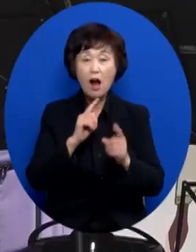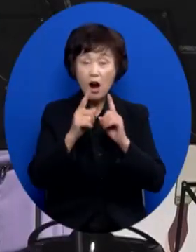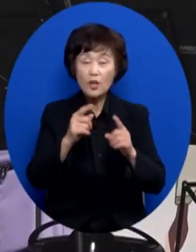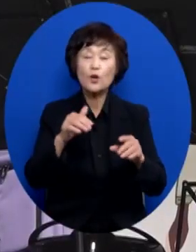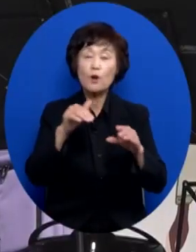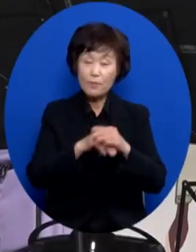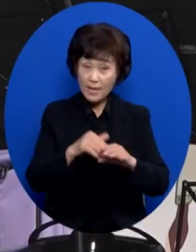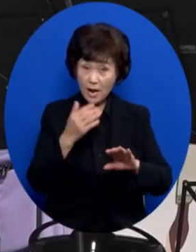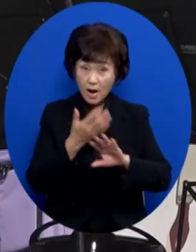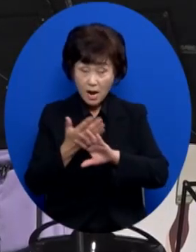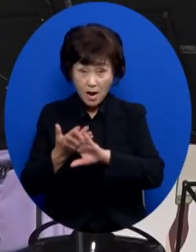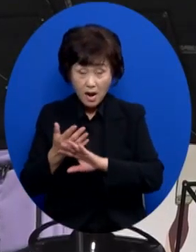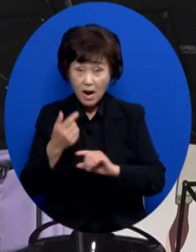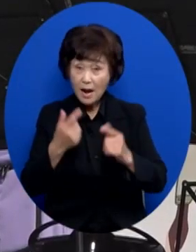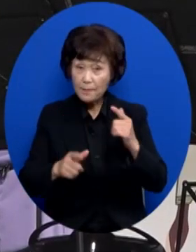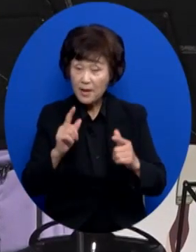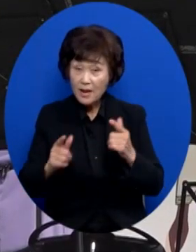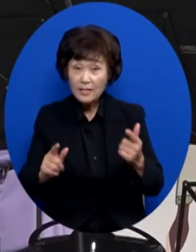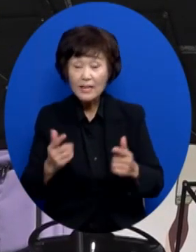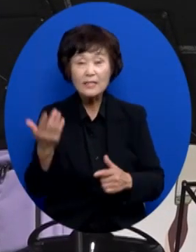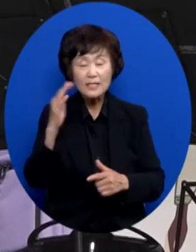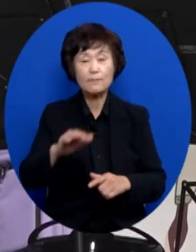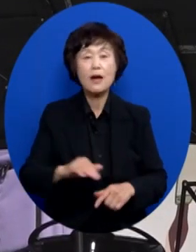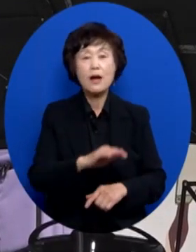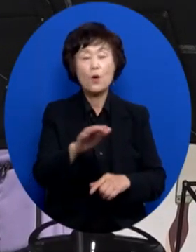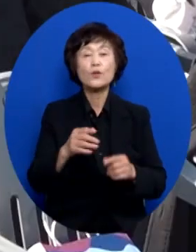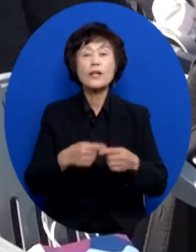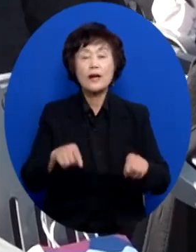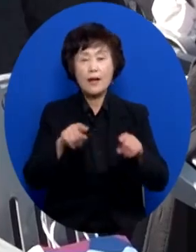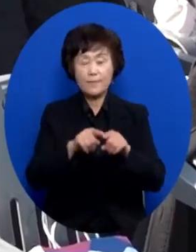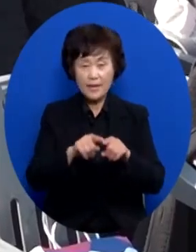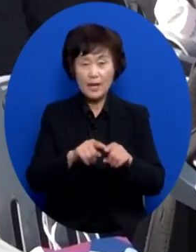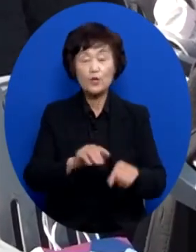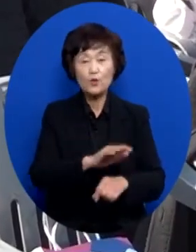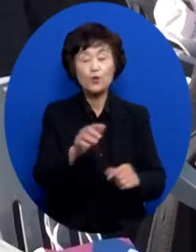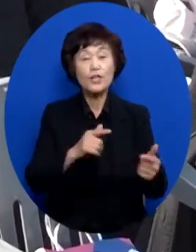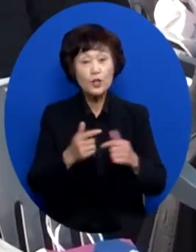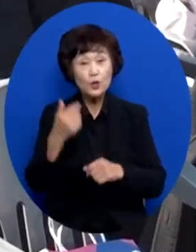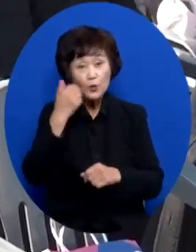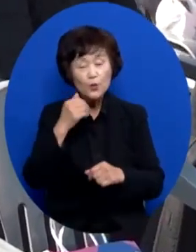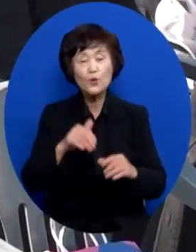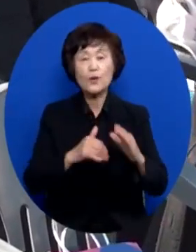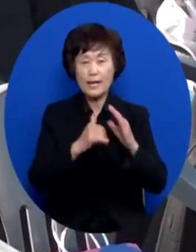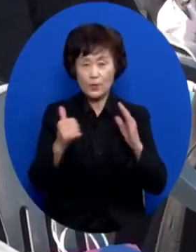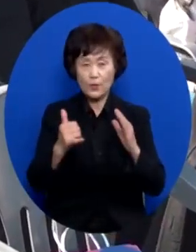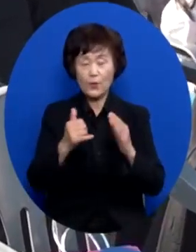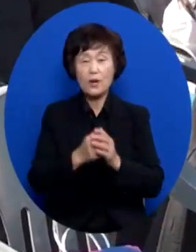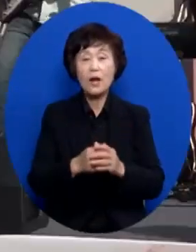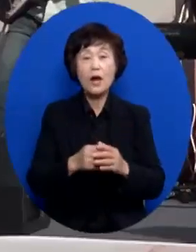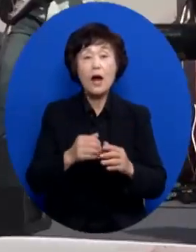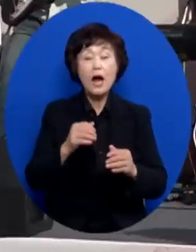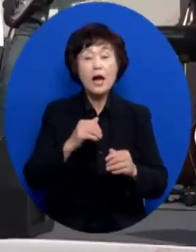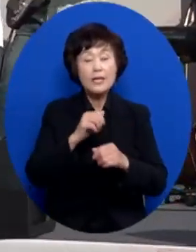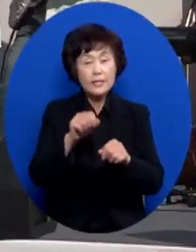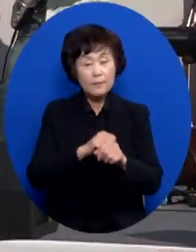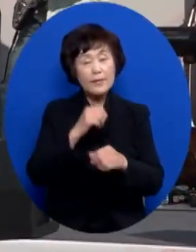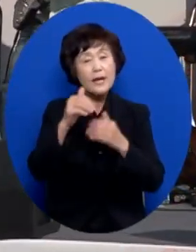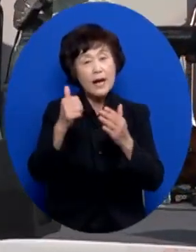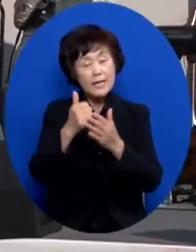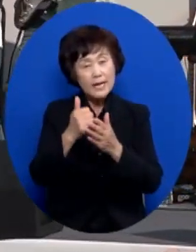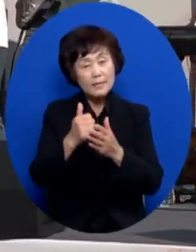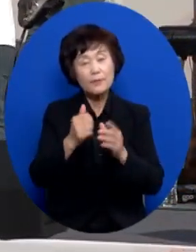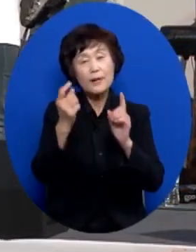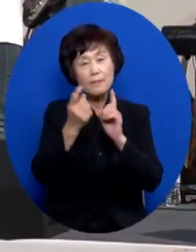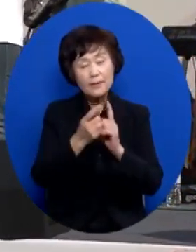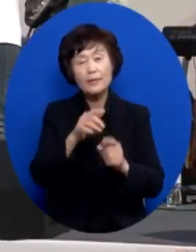문화는 다르지만 오늘 함께한 우리는 가족이라며 한국에서 좋은 만남이 가득하고 특별히 하나님과의 만남이 있길